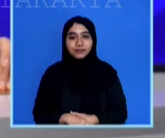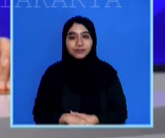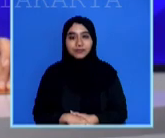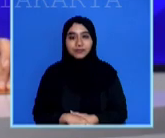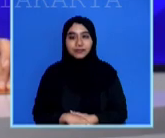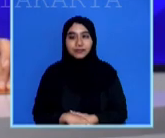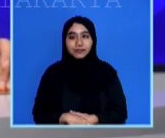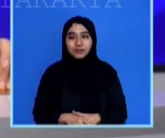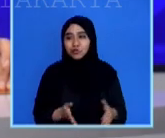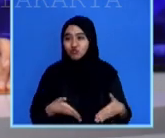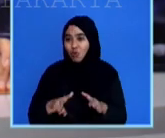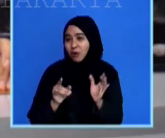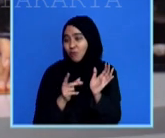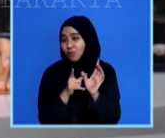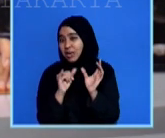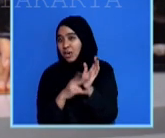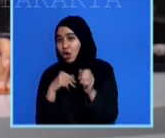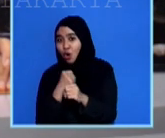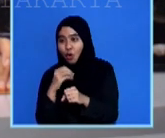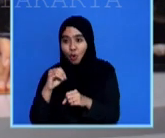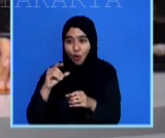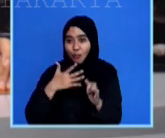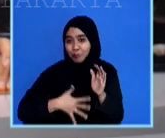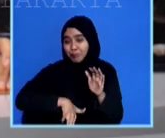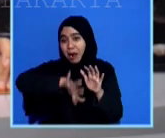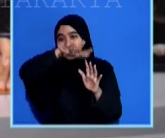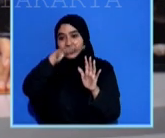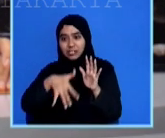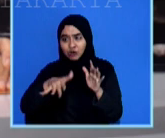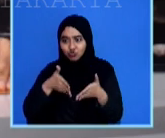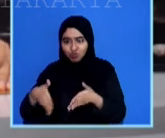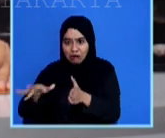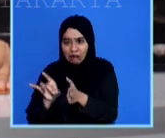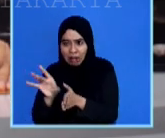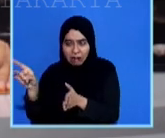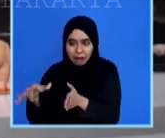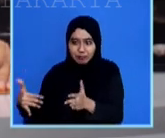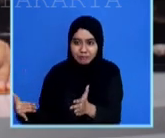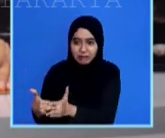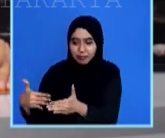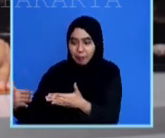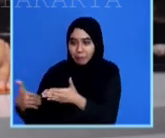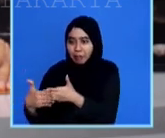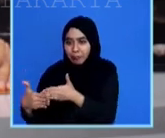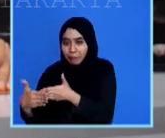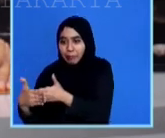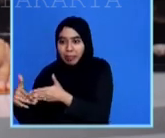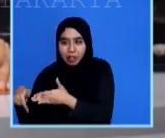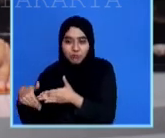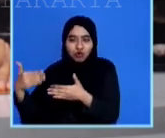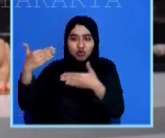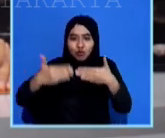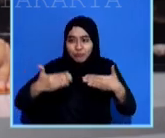Banjir Sungai Winongo menyebabkan tersumbatnya aliran sungai di sejumlah titik bendung gerak di wilayah Kabupaten Bantul oleh